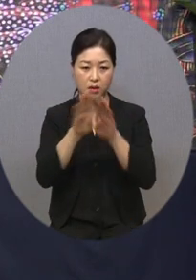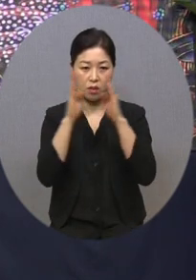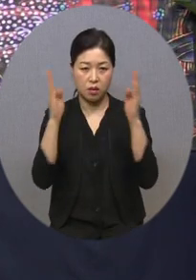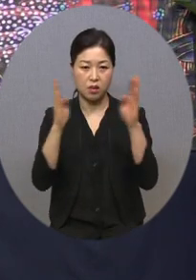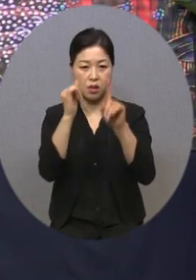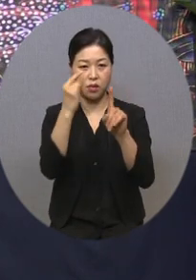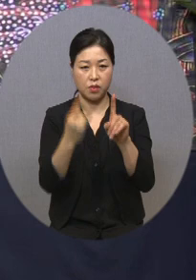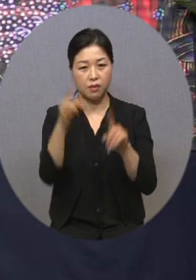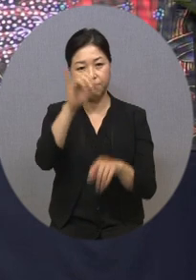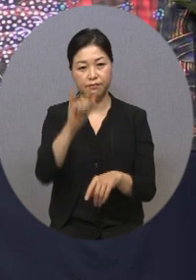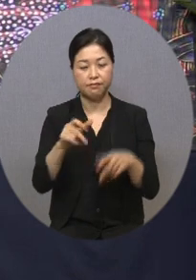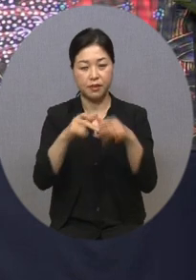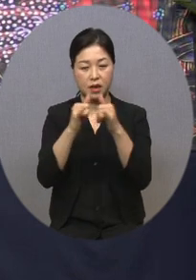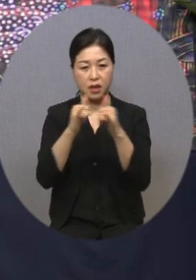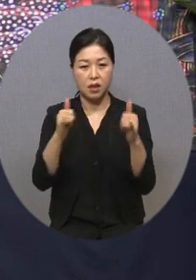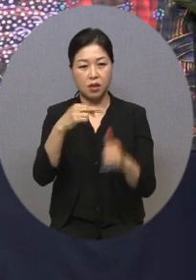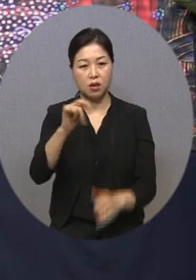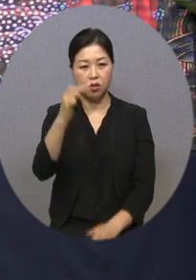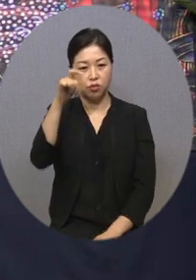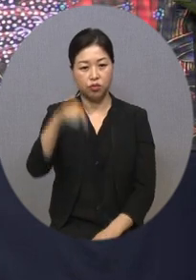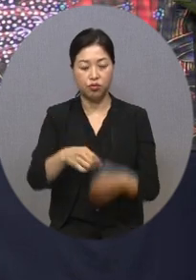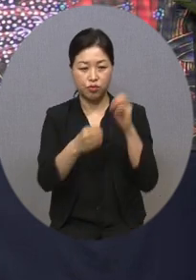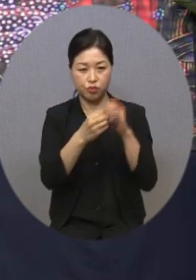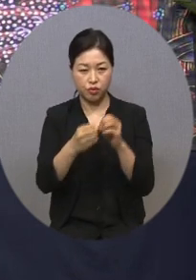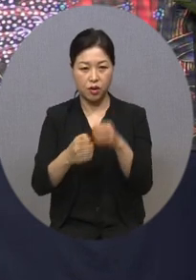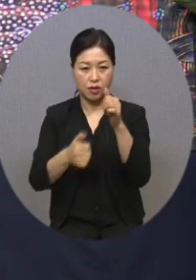제1회 전국장애인 선우